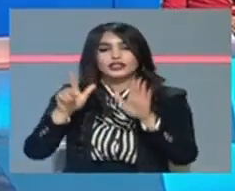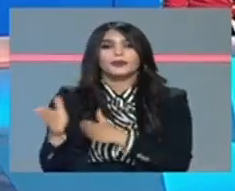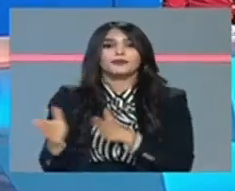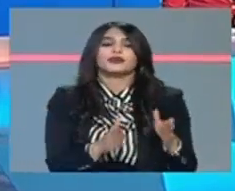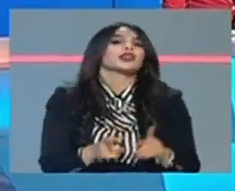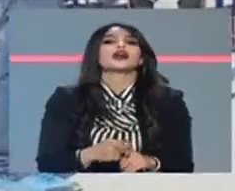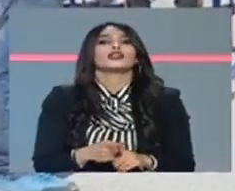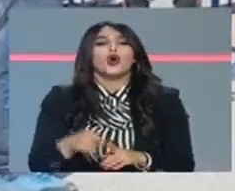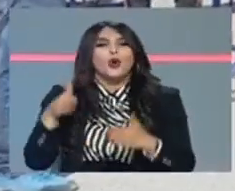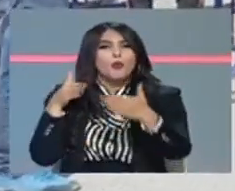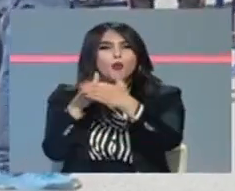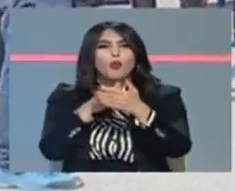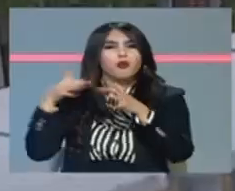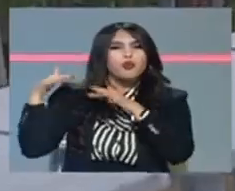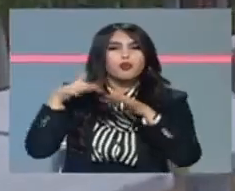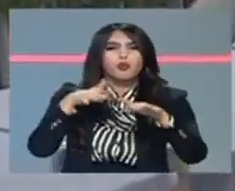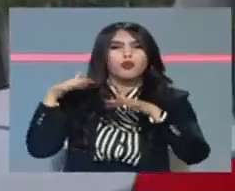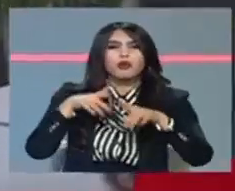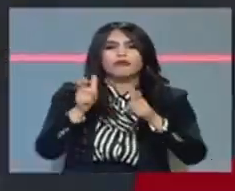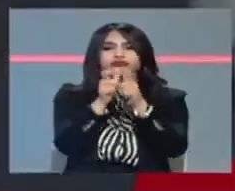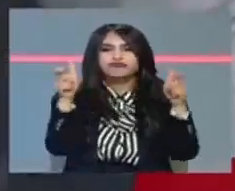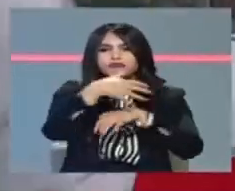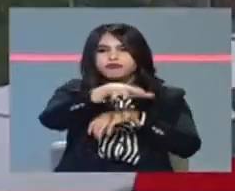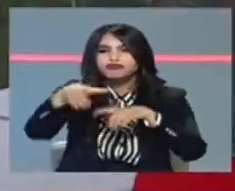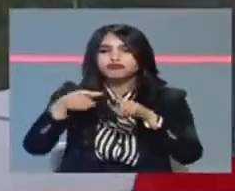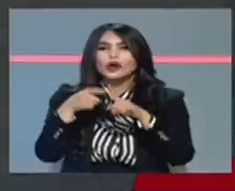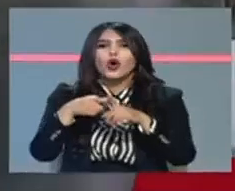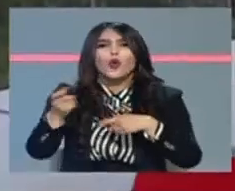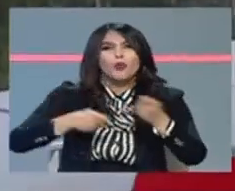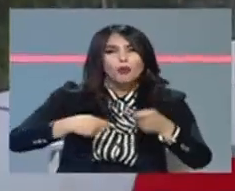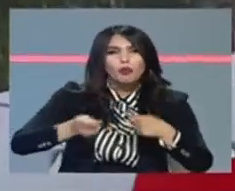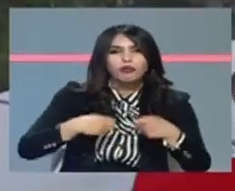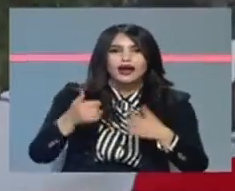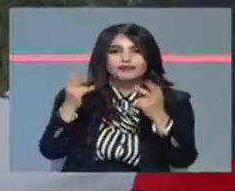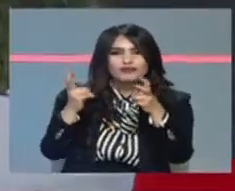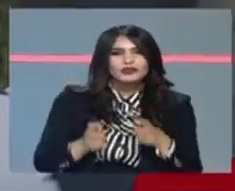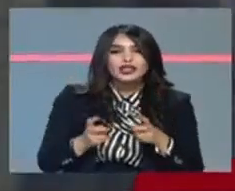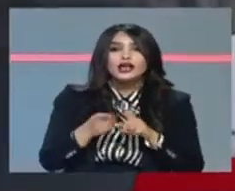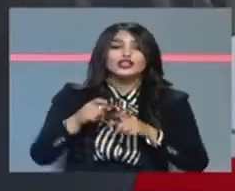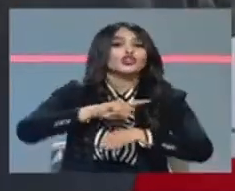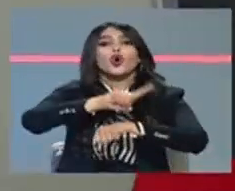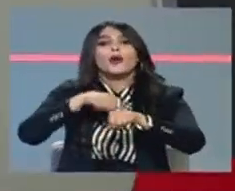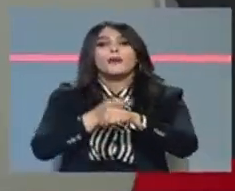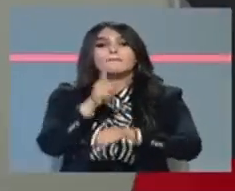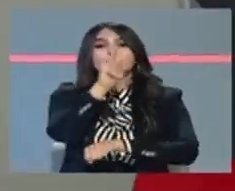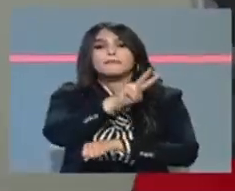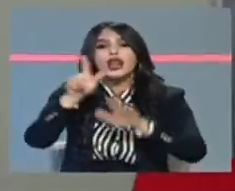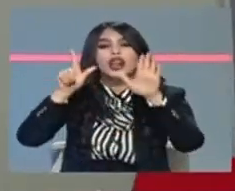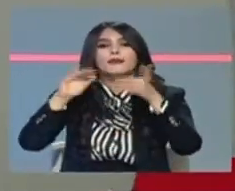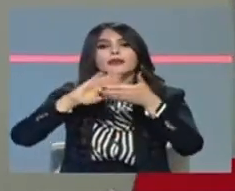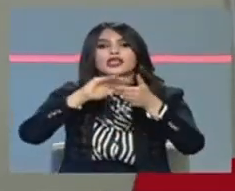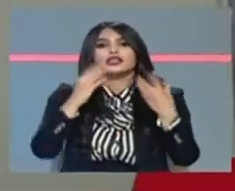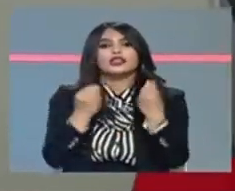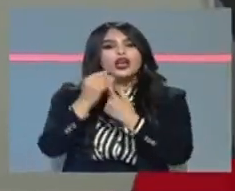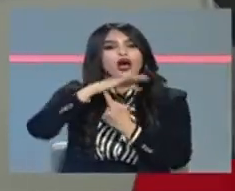مقاومة للاكتظاظ بالأسواق وتصديا لمظاهر الانتصاب الفوضوي، هيأت بلدية رواد بالتنسيق مع المجتمع